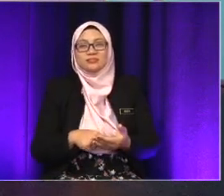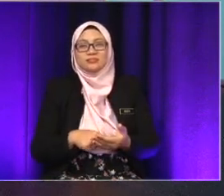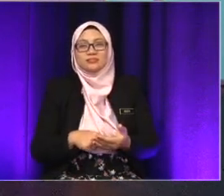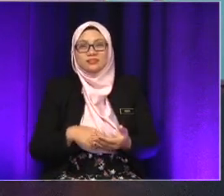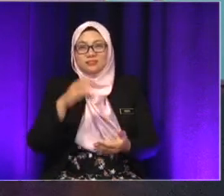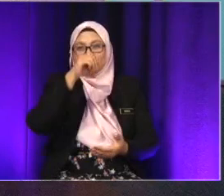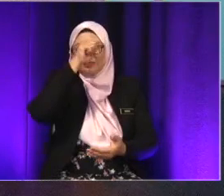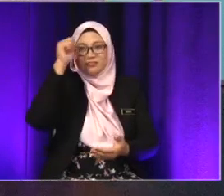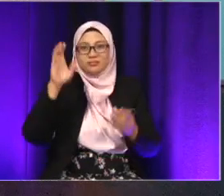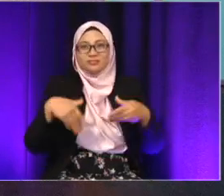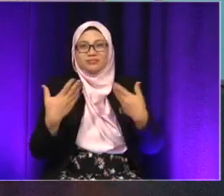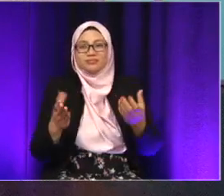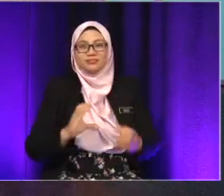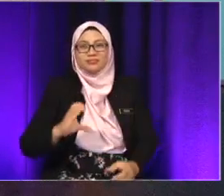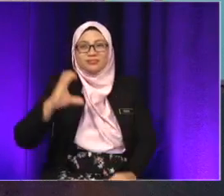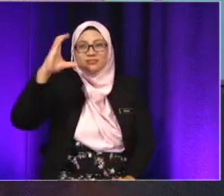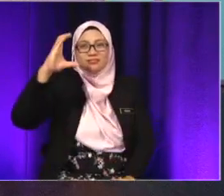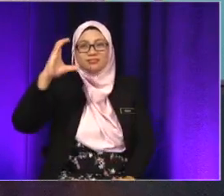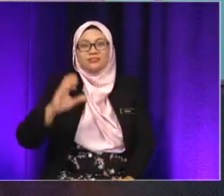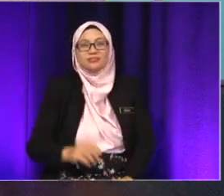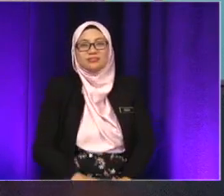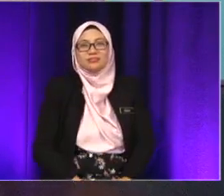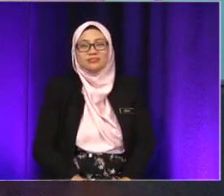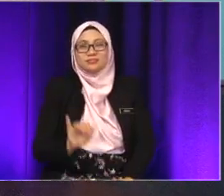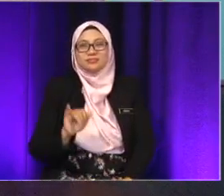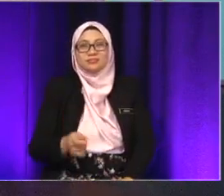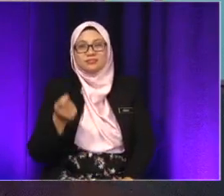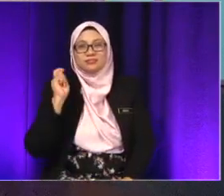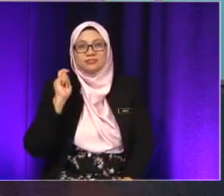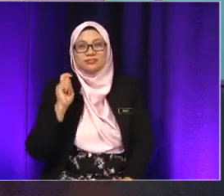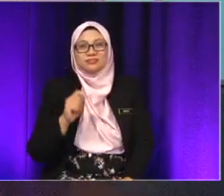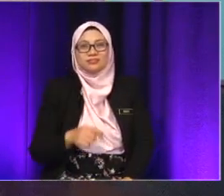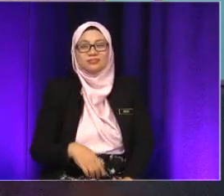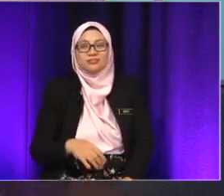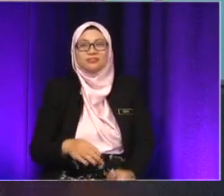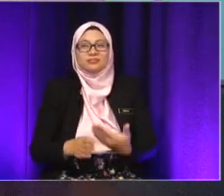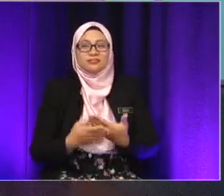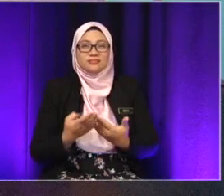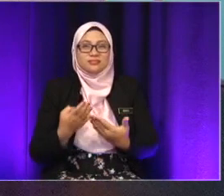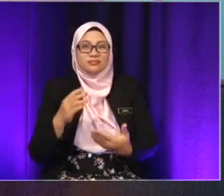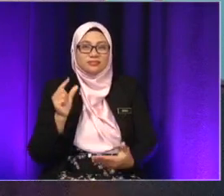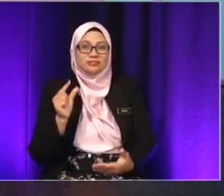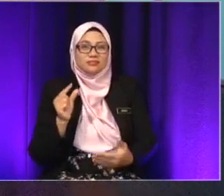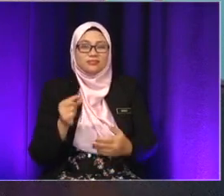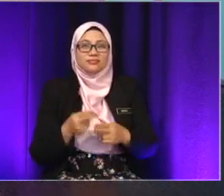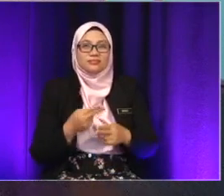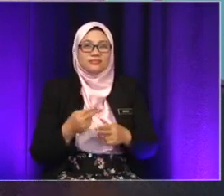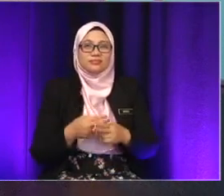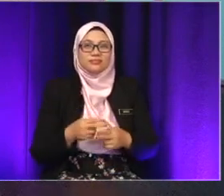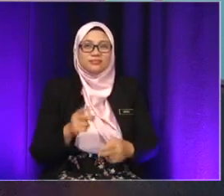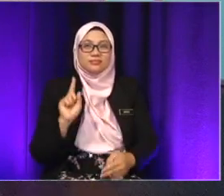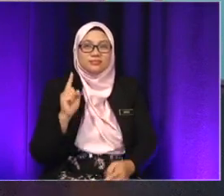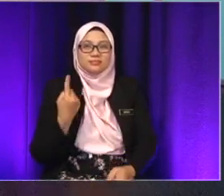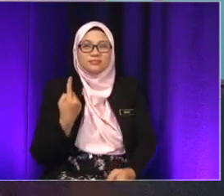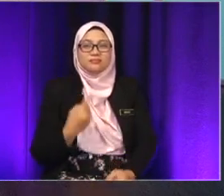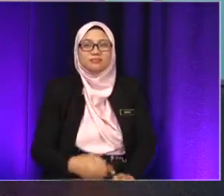lah. Masya-Allah. Terima kasih jawab cikgu. Ke 7 tu yang tadi cuma aliran tu benda simple aja. Bila cecair kepada cecair bekanan tinggi